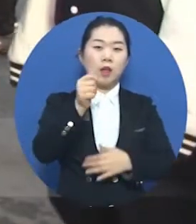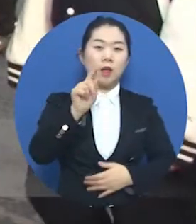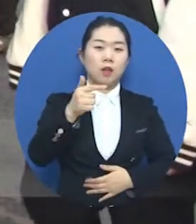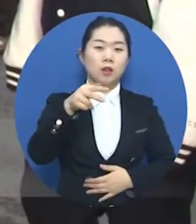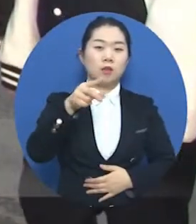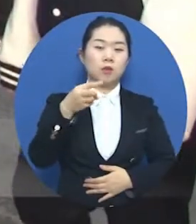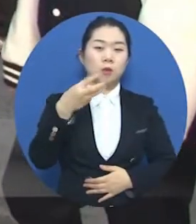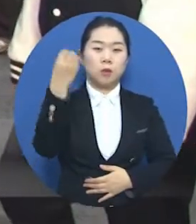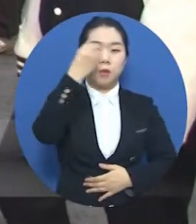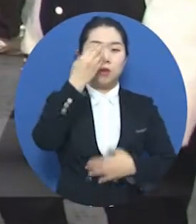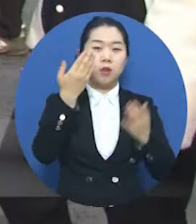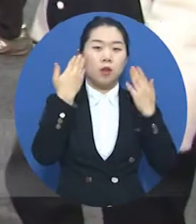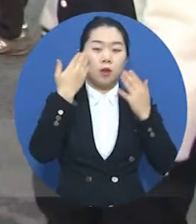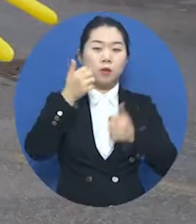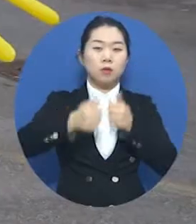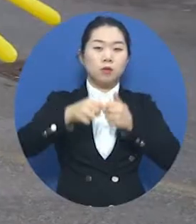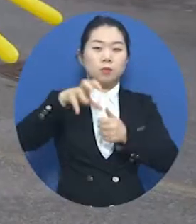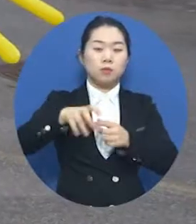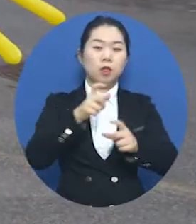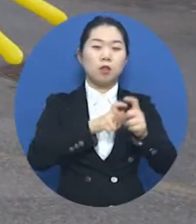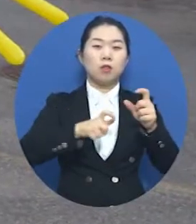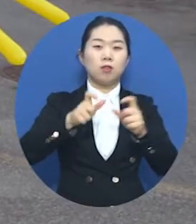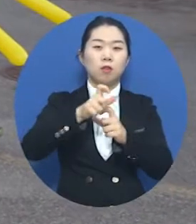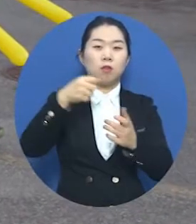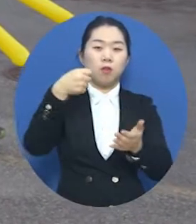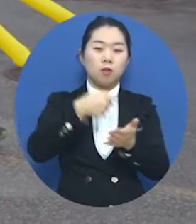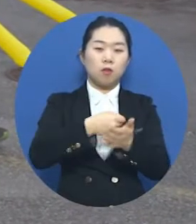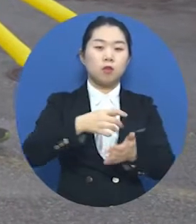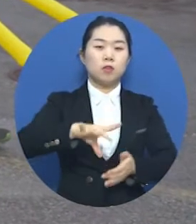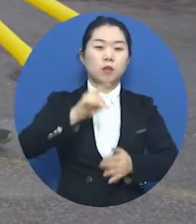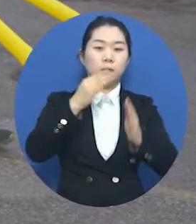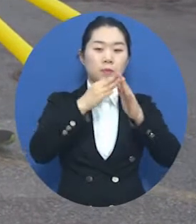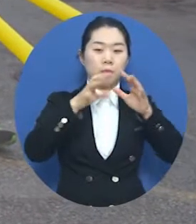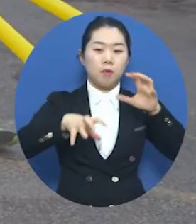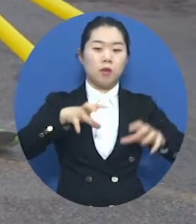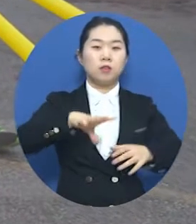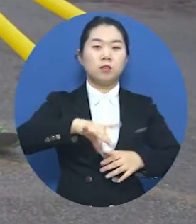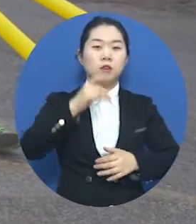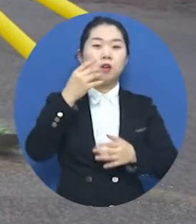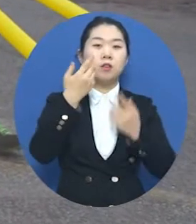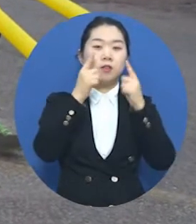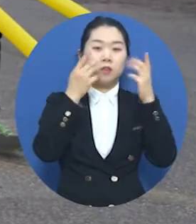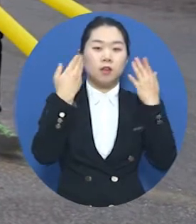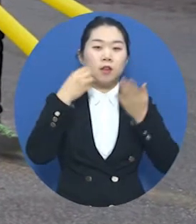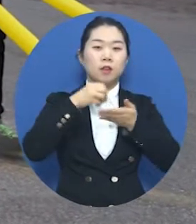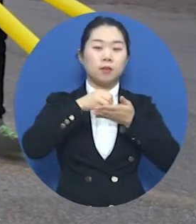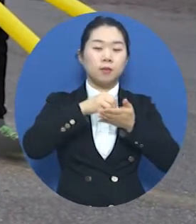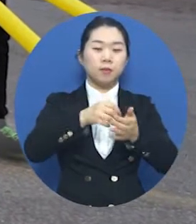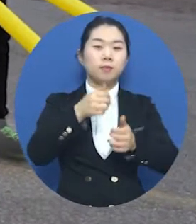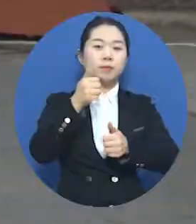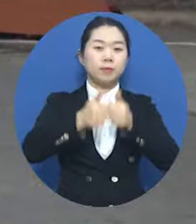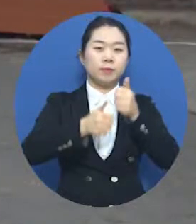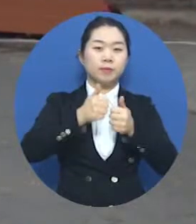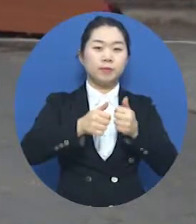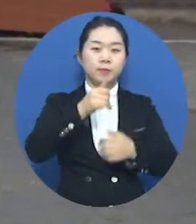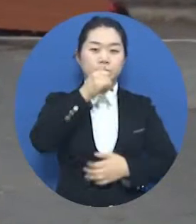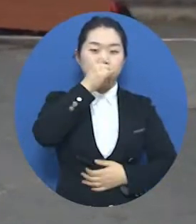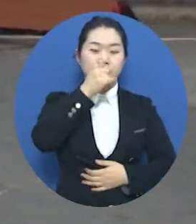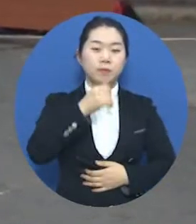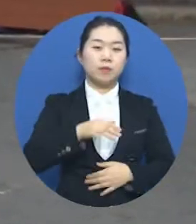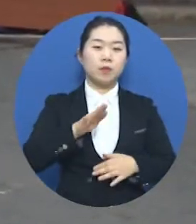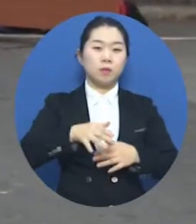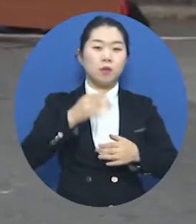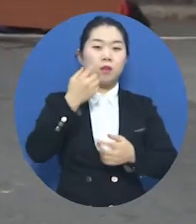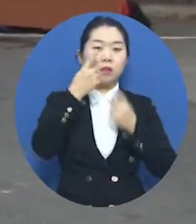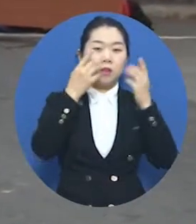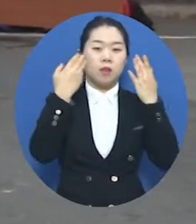한솔고를 고사장으로 추가 지정, 13일 첫 마을에서 첫 수능 시험을 치렀다고 밝혔습니다. 이번